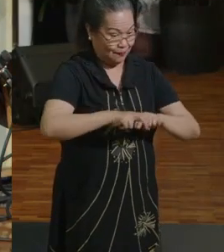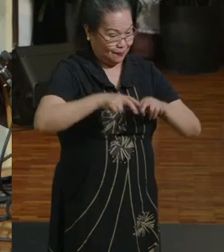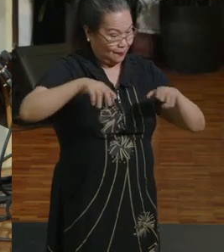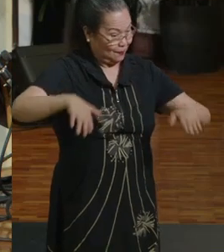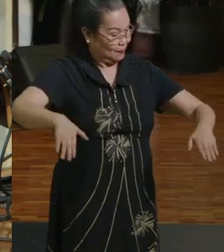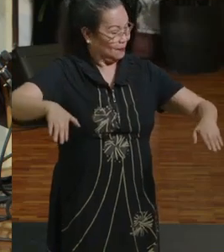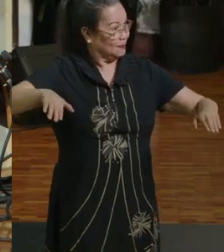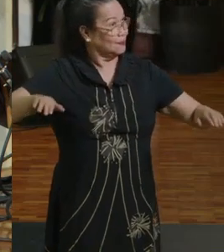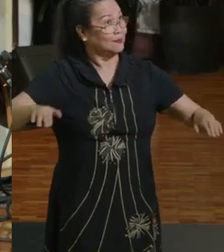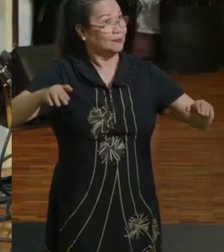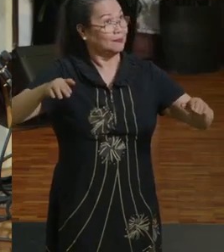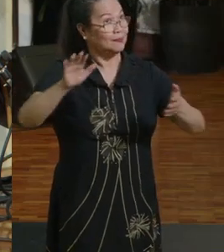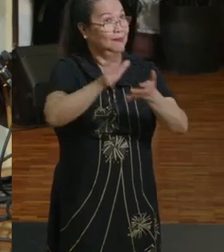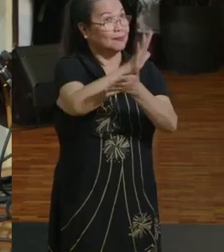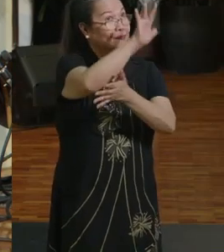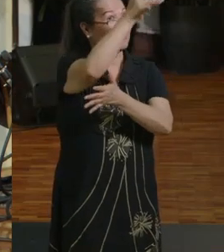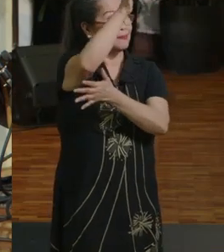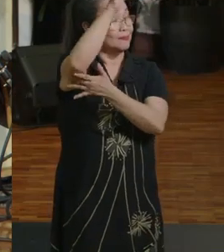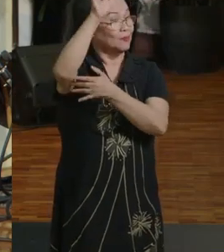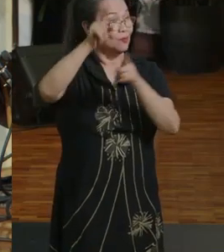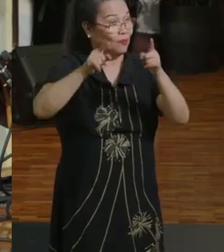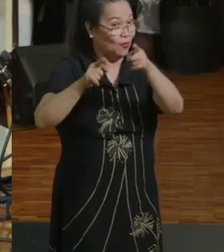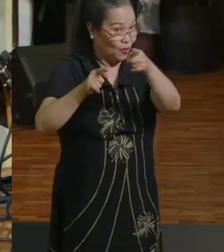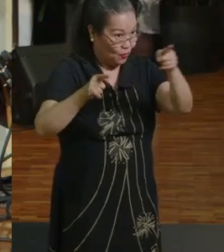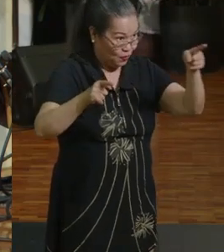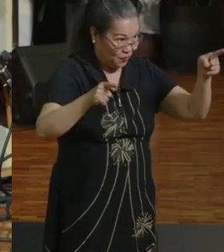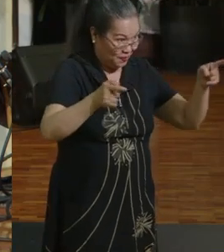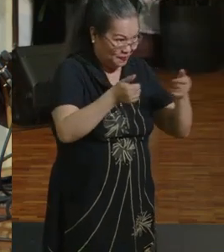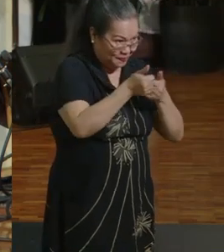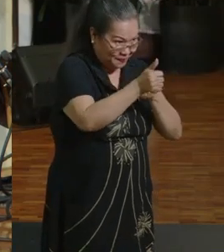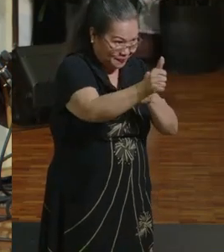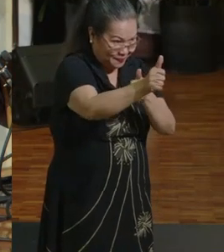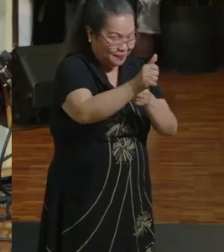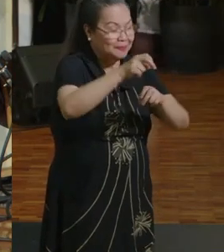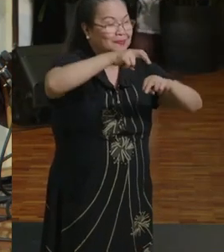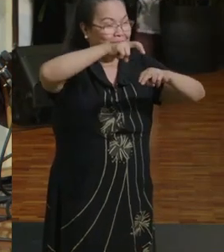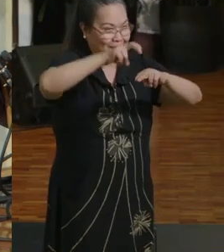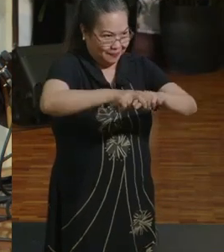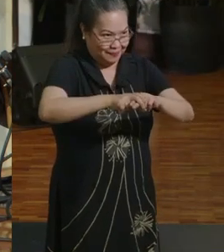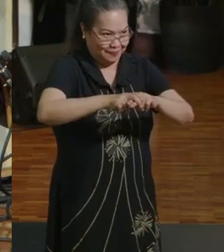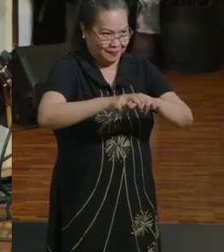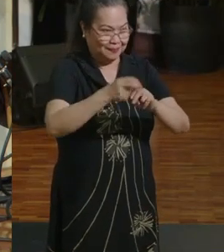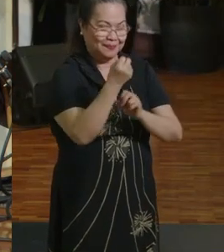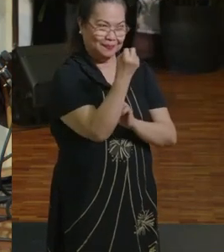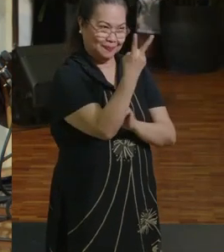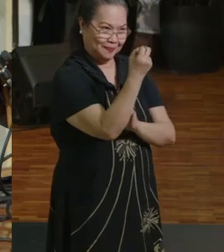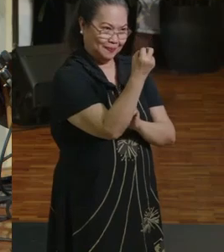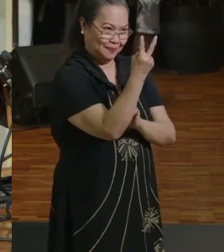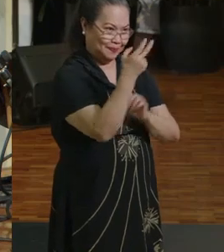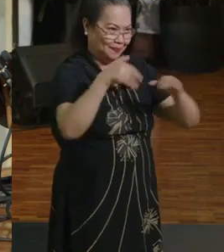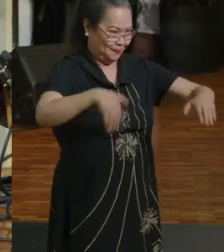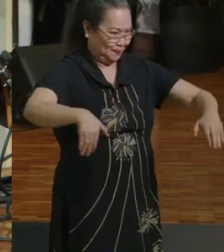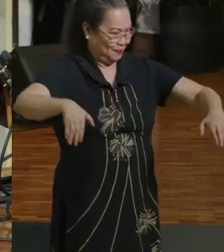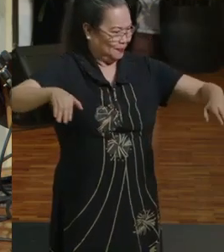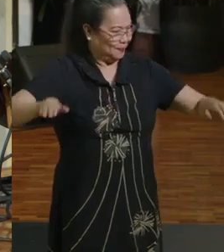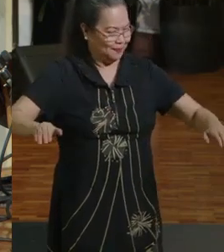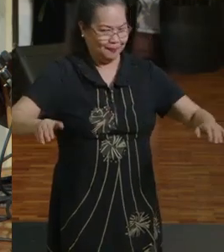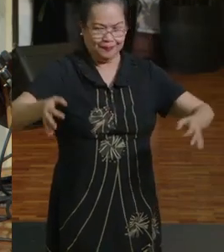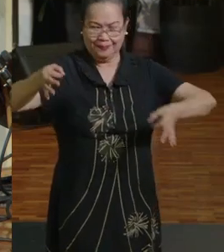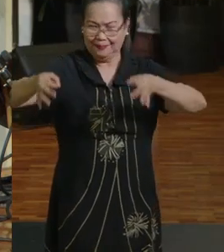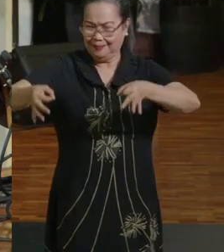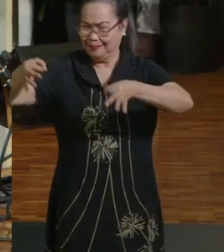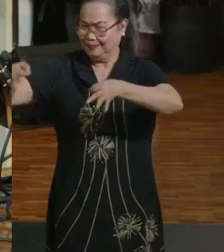glorious throne, you who have followed me will also sit on 12 thrones, judging the